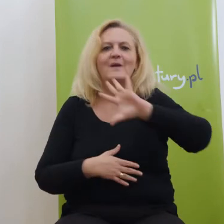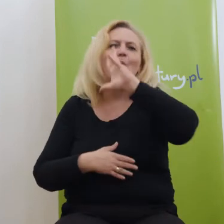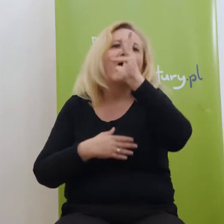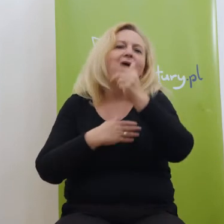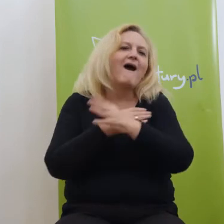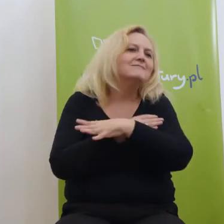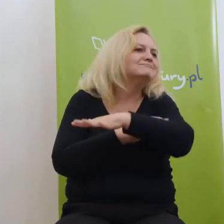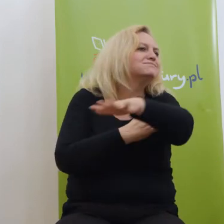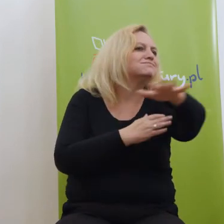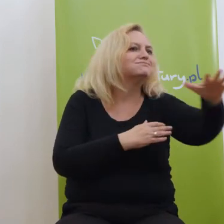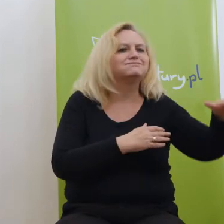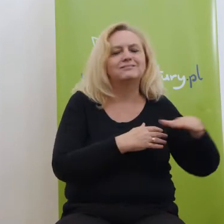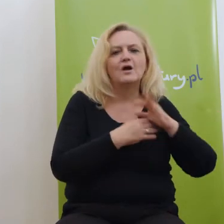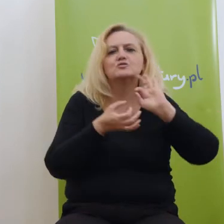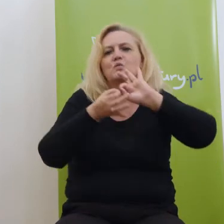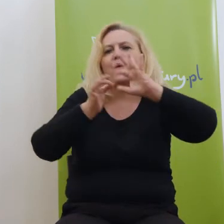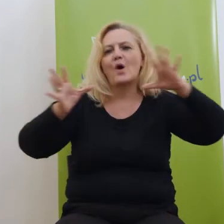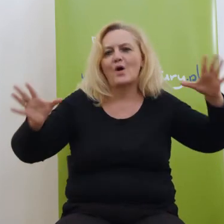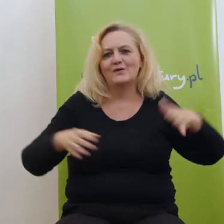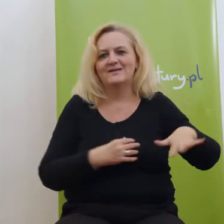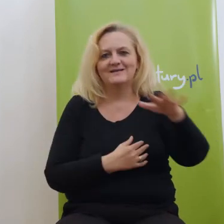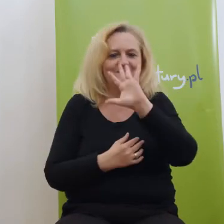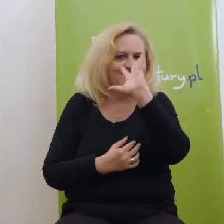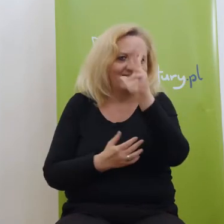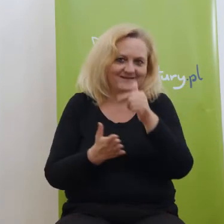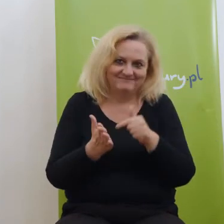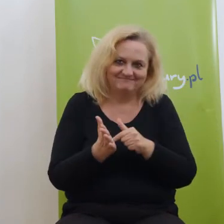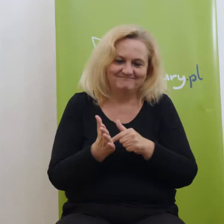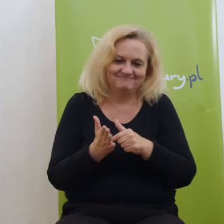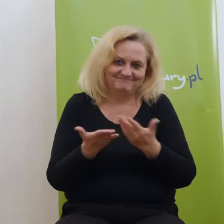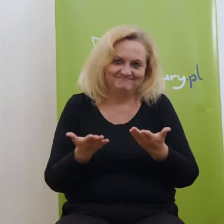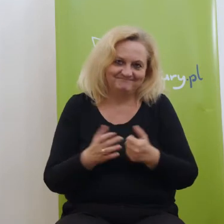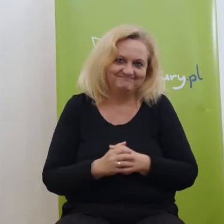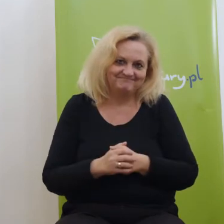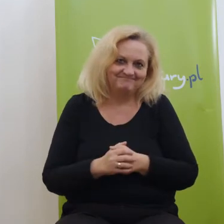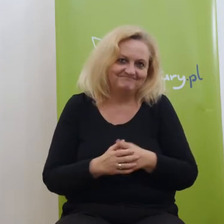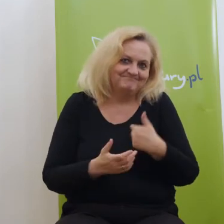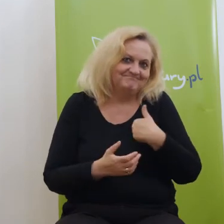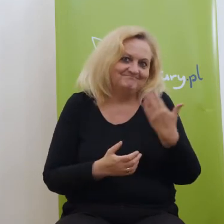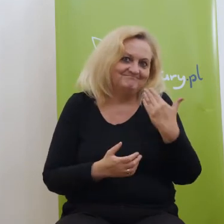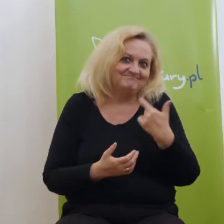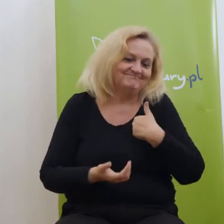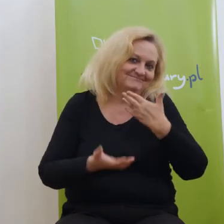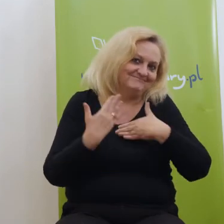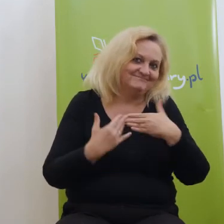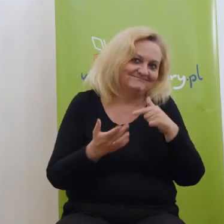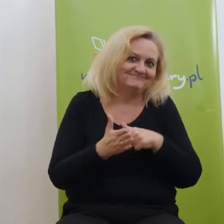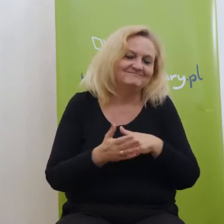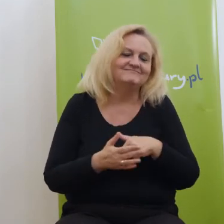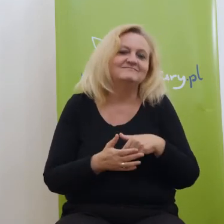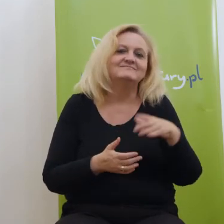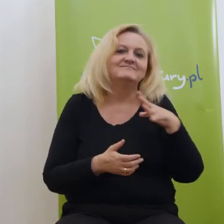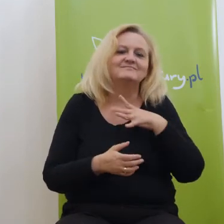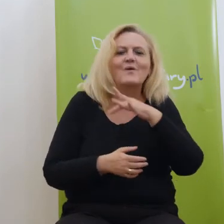łany złote od miedzy do miedzy. Już mnie tak bardzo nie cieszyło, nie wtedy, kiedy to